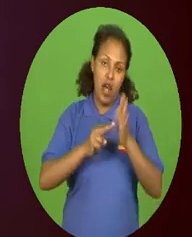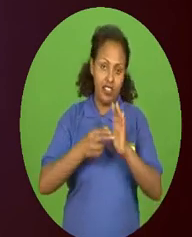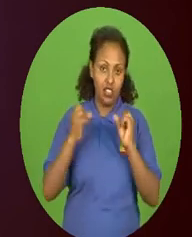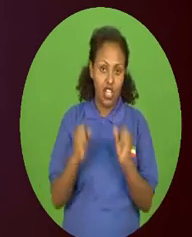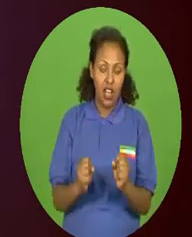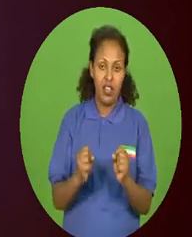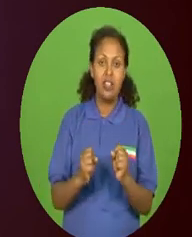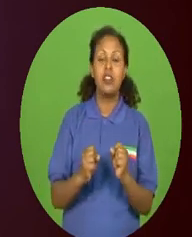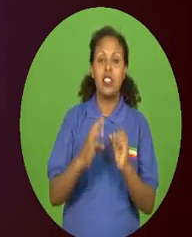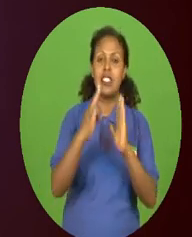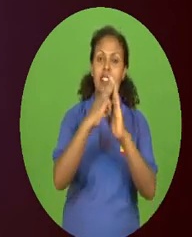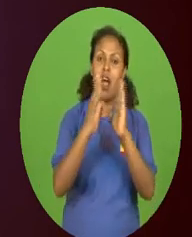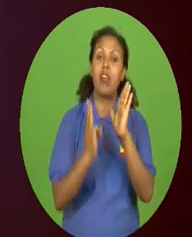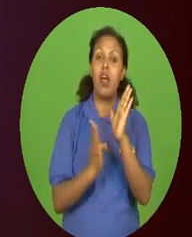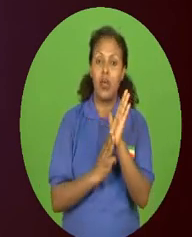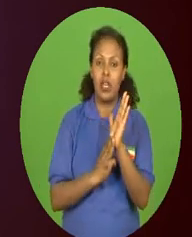እንችላለን።